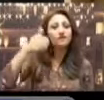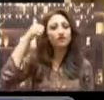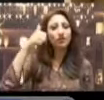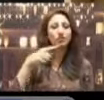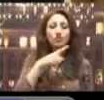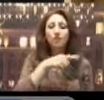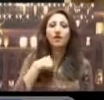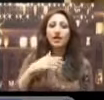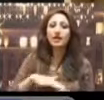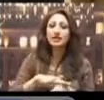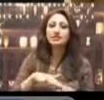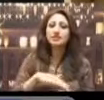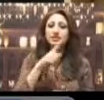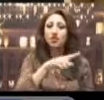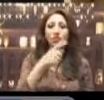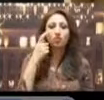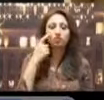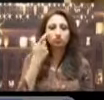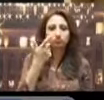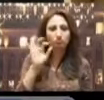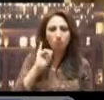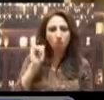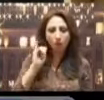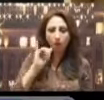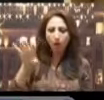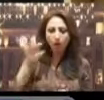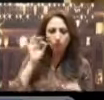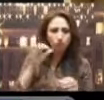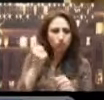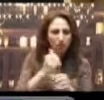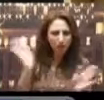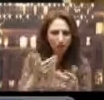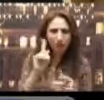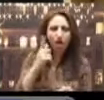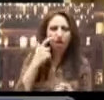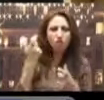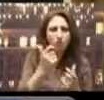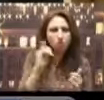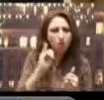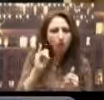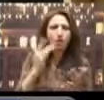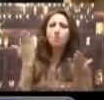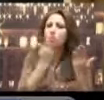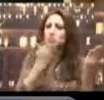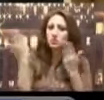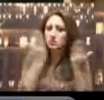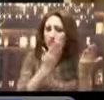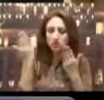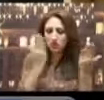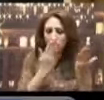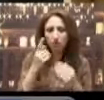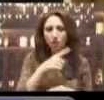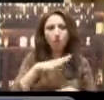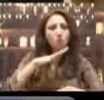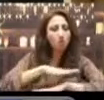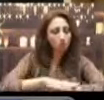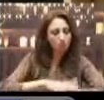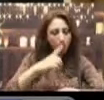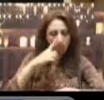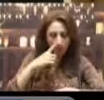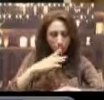ايه انه انسان بيختار ادواره بعنايه جدا وبيذاكر، وايضا هو انسان محترم جدا